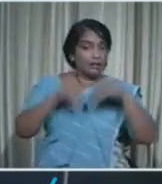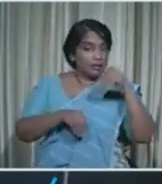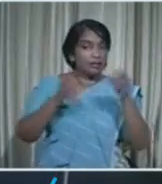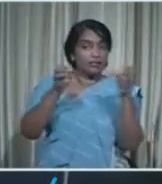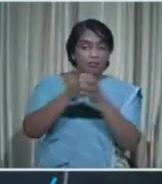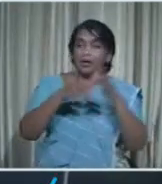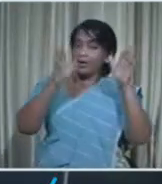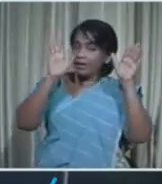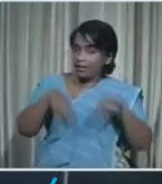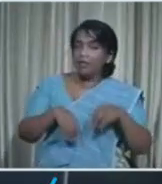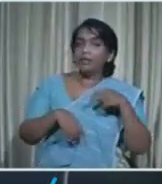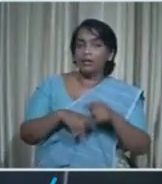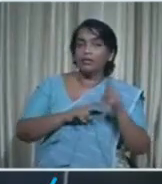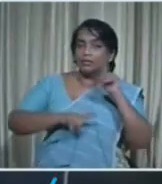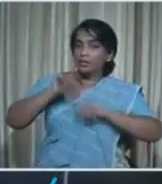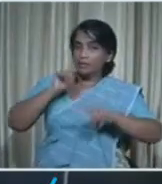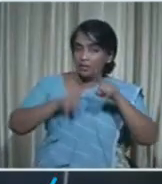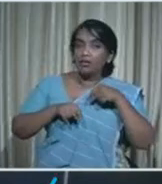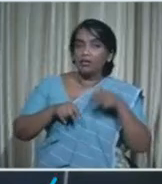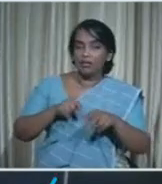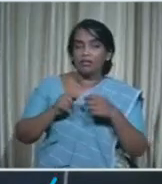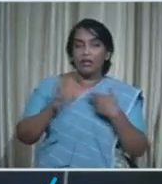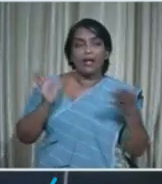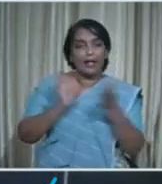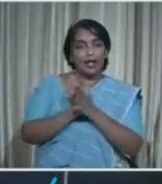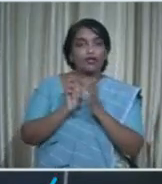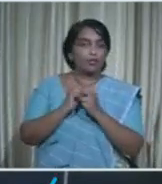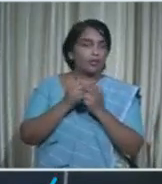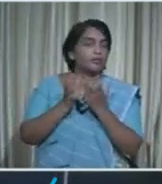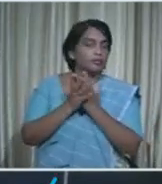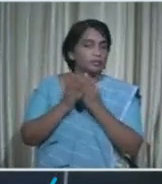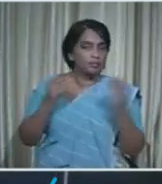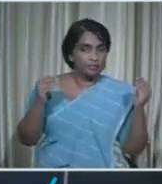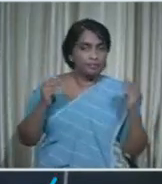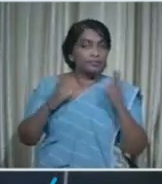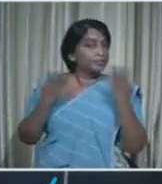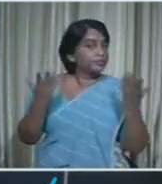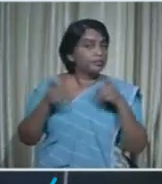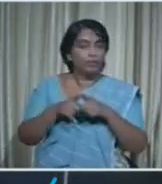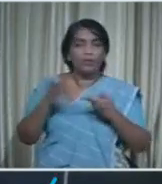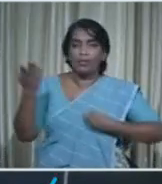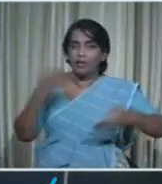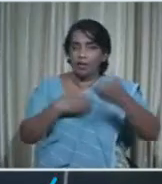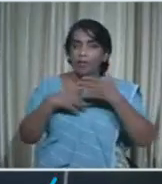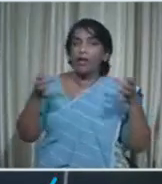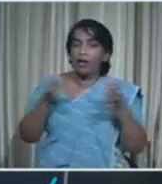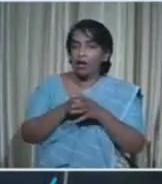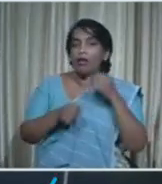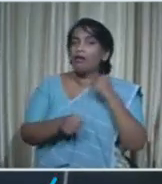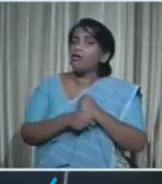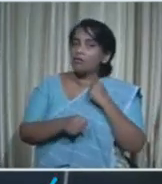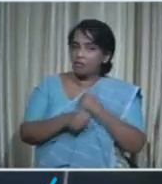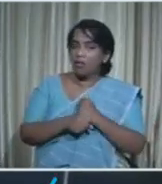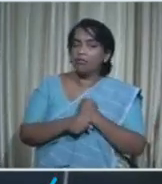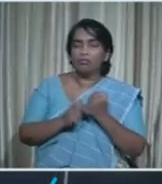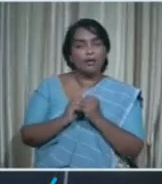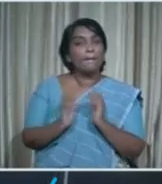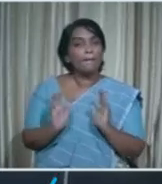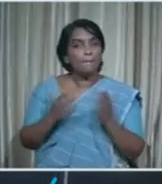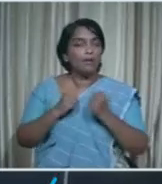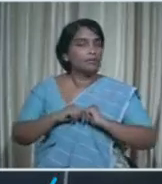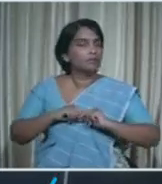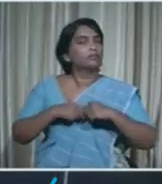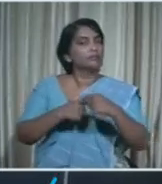ඇවිල්ලා සාකච්ඡා කළා මේකට අපි එකතු වෙලා විසඳුමක් ගමු. එහෙම නැත්නම් අපි සියලු දෙනා එකතු වෙලා මේ ආණ්ඩුව පිහිටවලා ඒකට අරගෙන